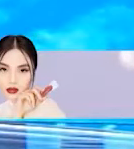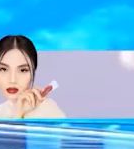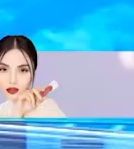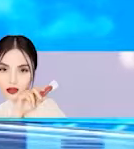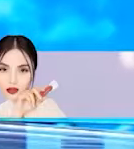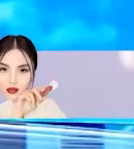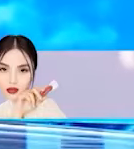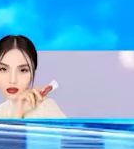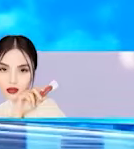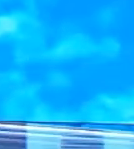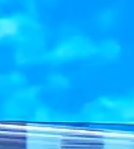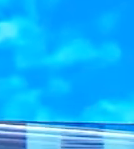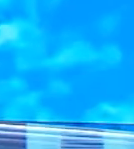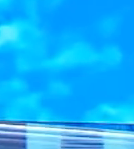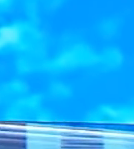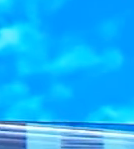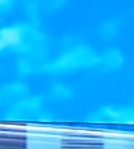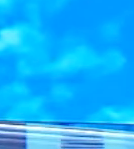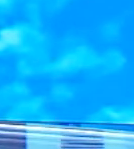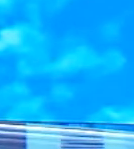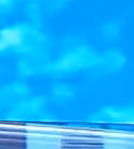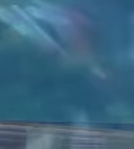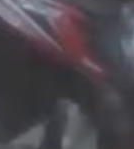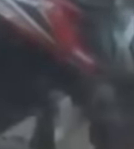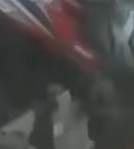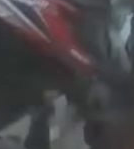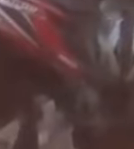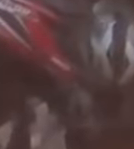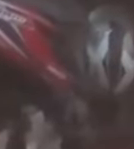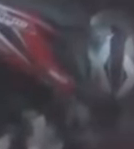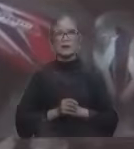terpaksa berputar arah mencari jalan alternatif lain.